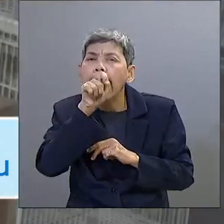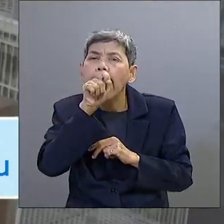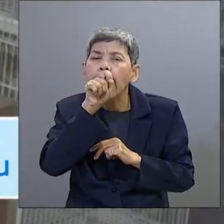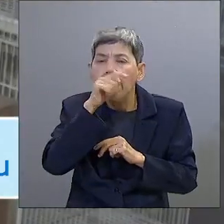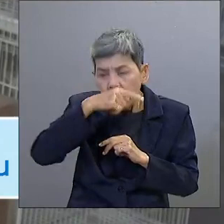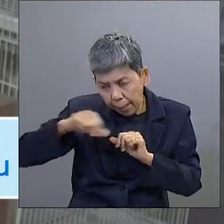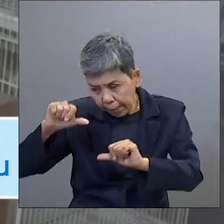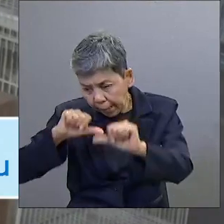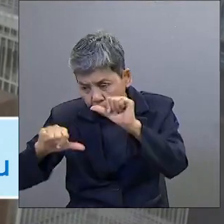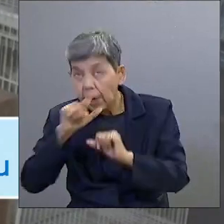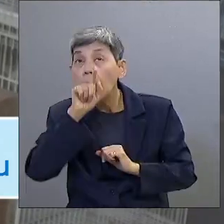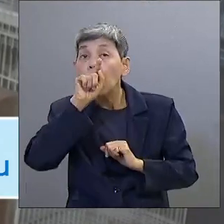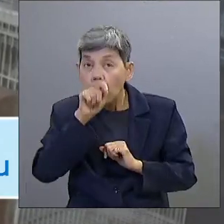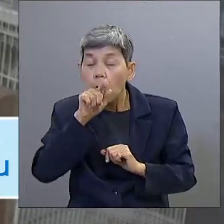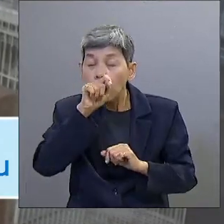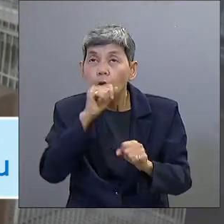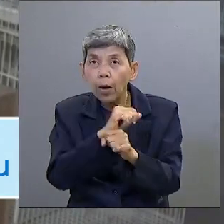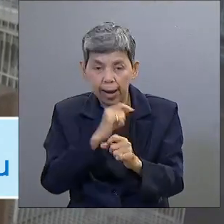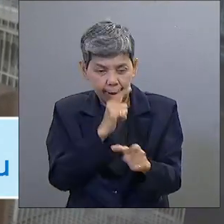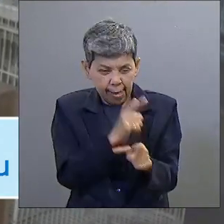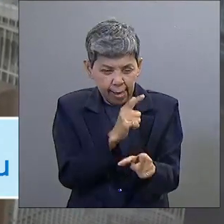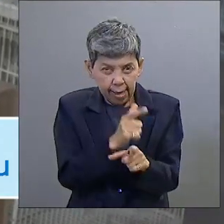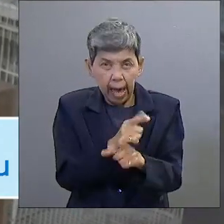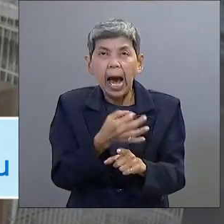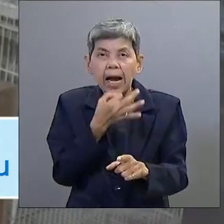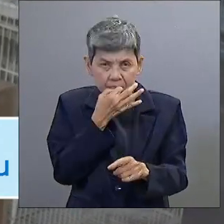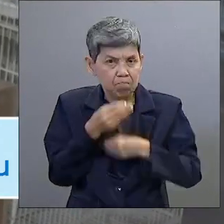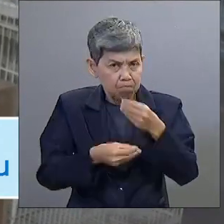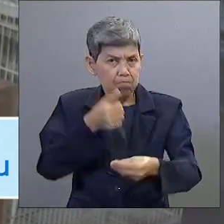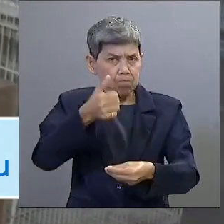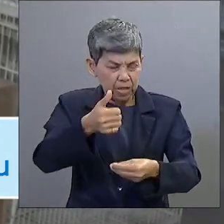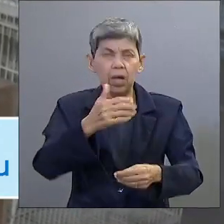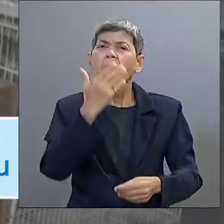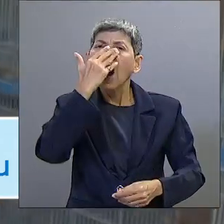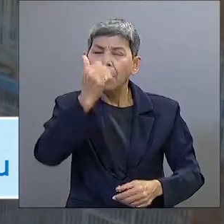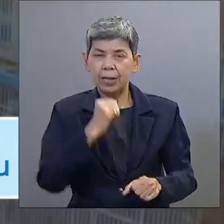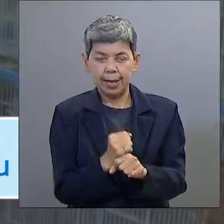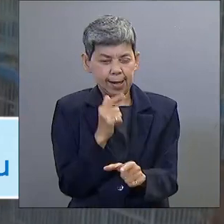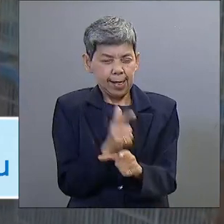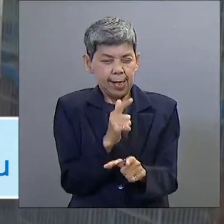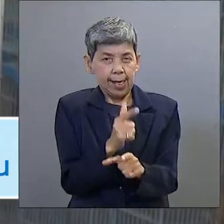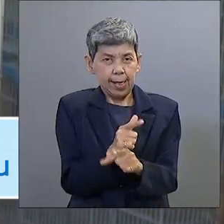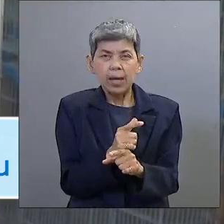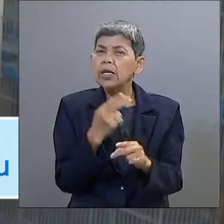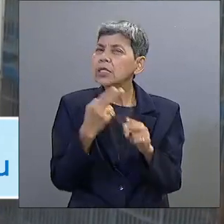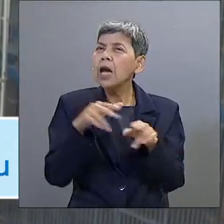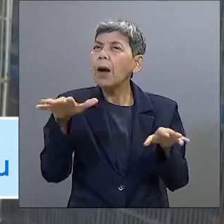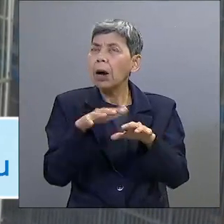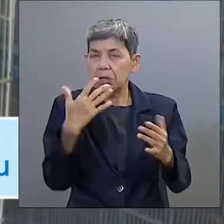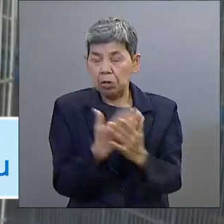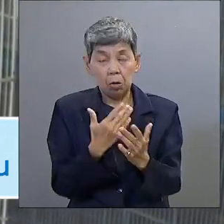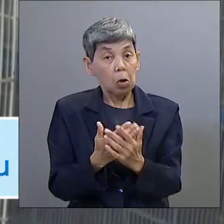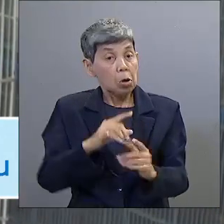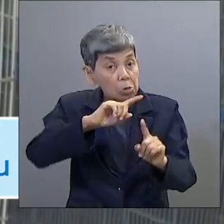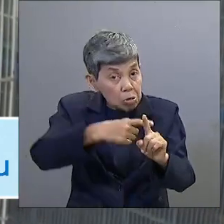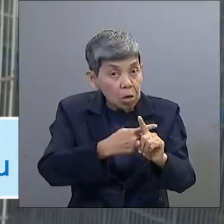านะคะซึ่งสำหรับนกตัวนี้เนี่ยหลายๆท่านที่ไปเลี้ยงต้องบอกว่าเป็นอาชีพที่น่าสนใจเพราะว่าการเพาะเลี้ยงสายพันธุ์ทั่วไปเนี่ยรายได้สูงถึ